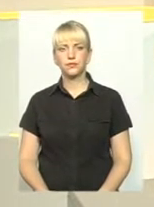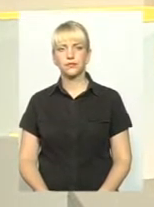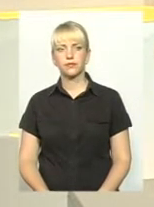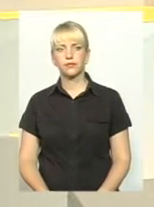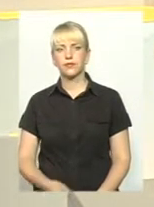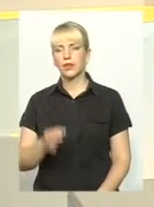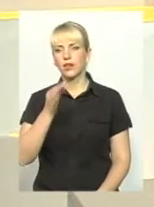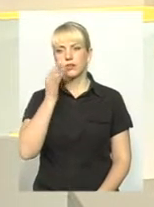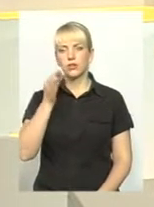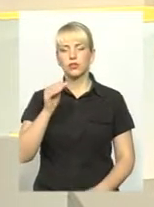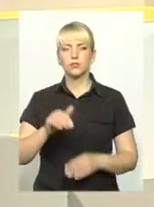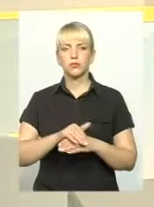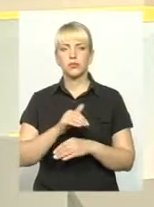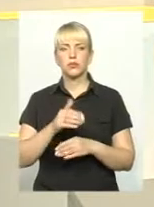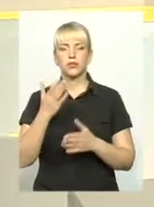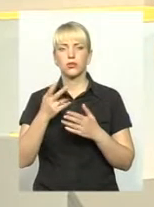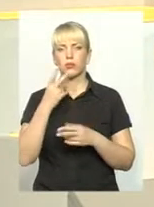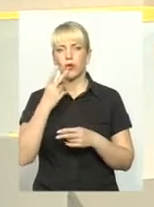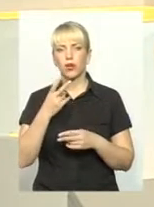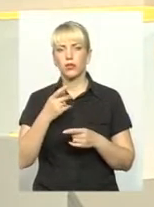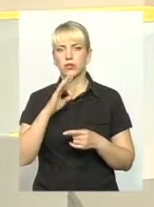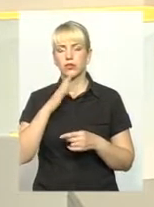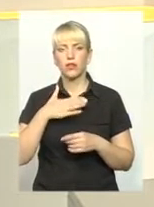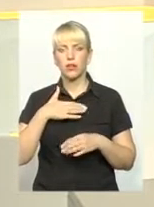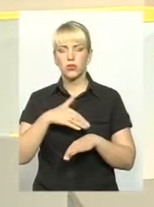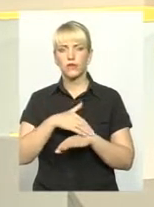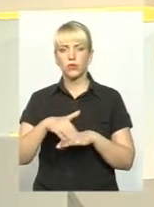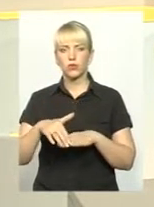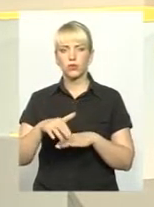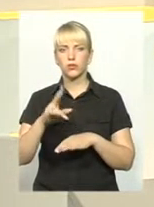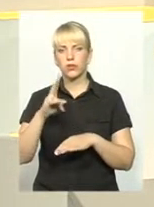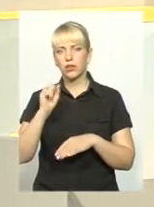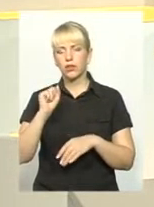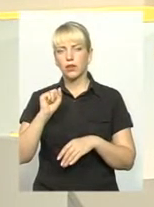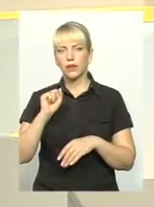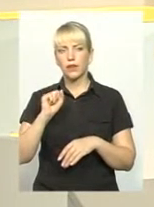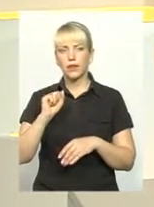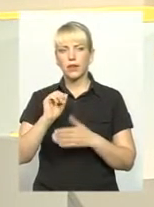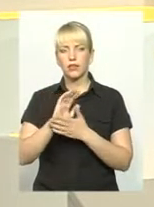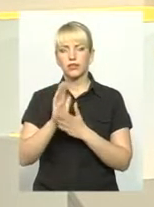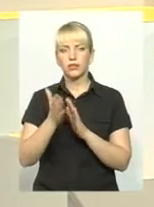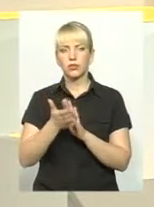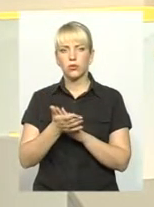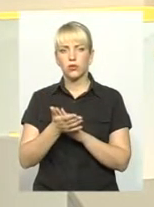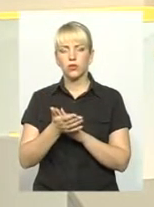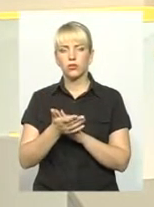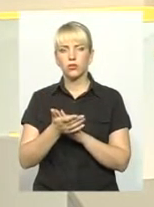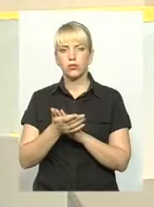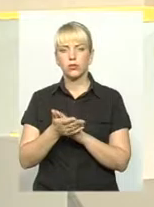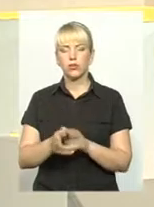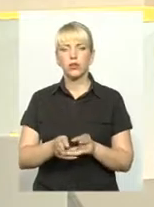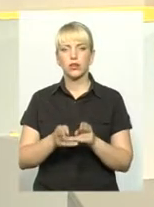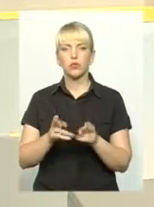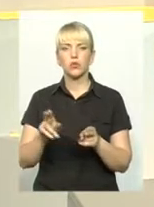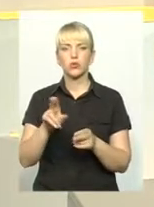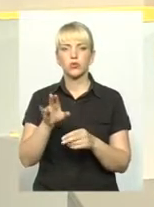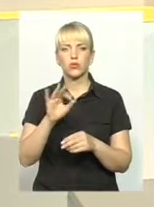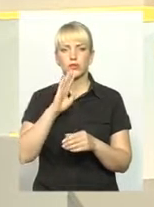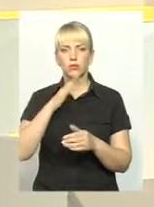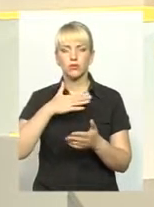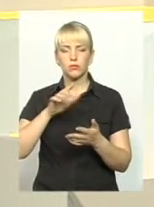на наші вулиці, на ситуацію криміногенну в місті,